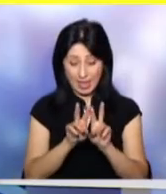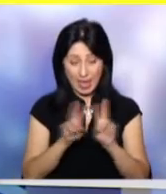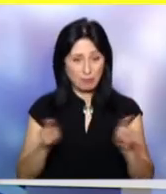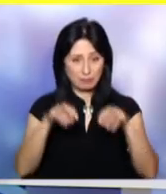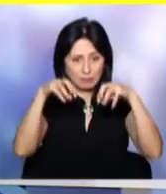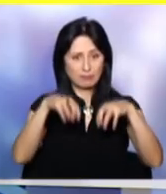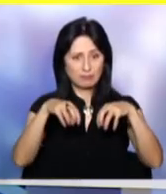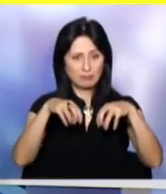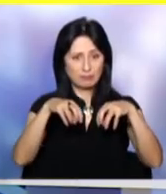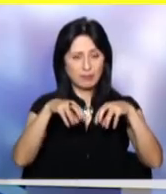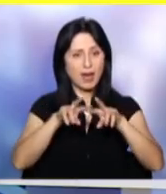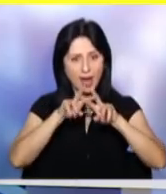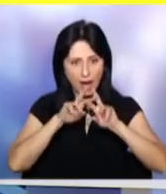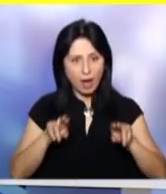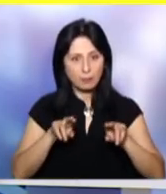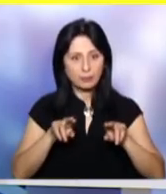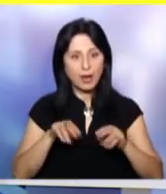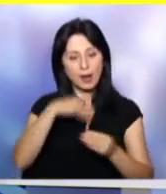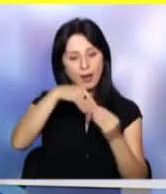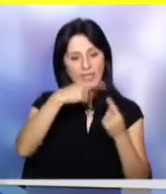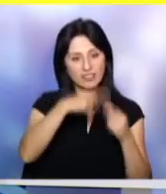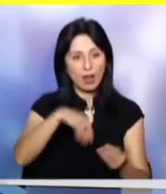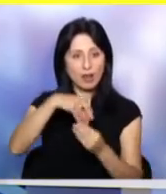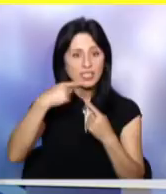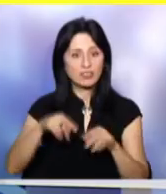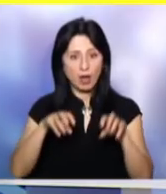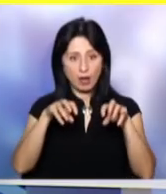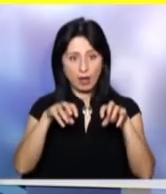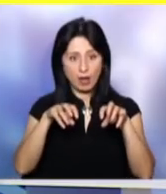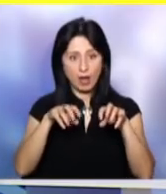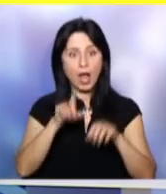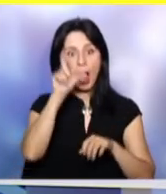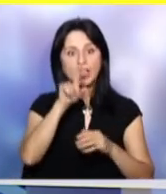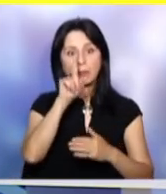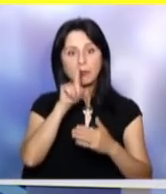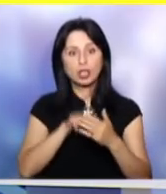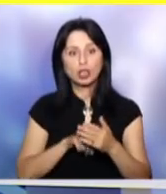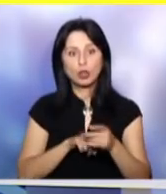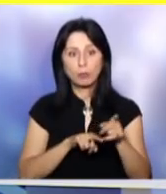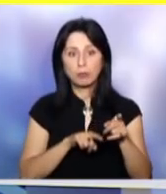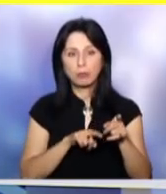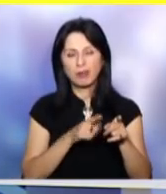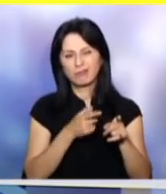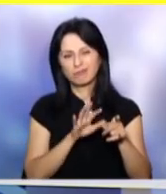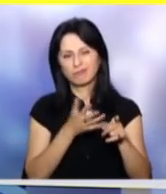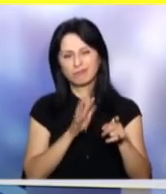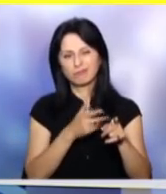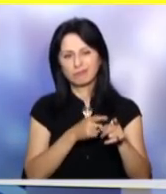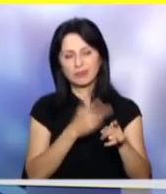იგივე პროდუქტი შეფუთეს განსხვავებულად. Და აღმოჩნდა, რომ ადამიანების ნდობა აღძრა არა